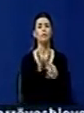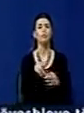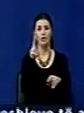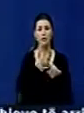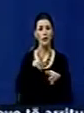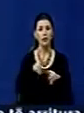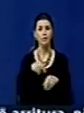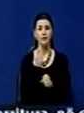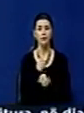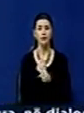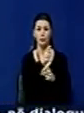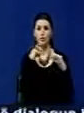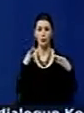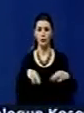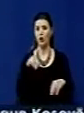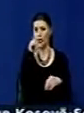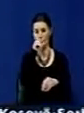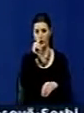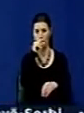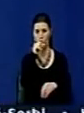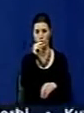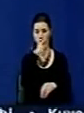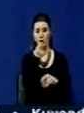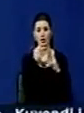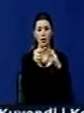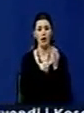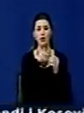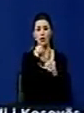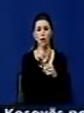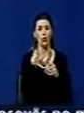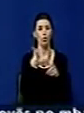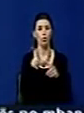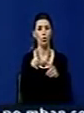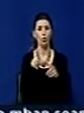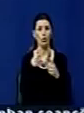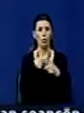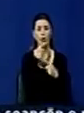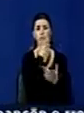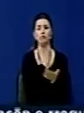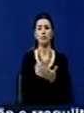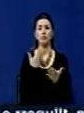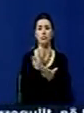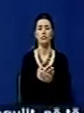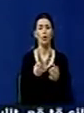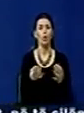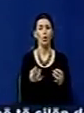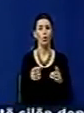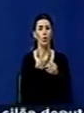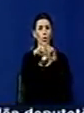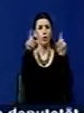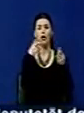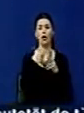vendimin e kryetarit të komunës Ranilukut, Gradimir Mikic, i cili ka propozu se një rrugë atje t'i